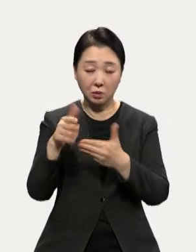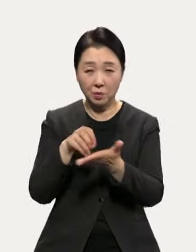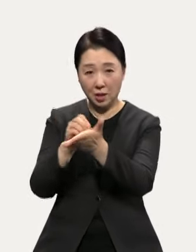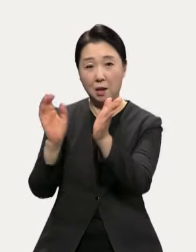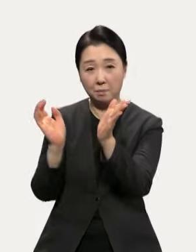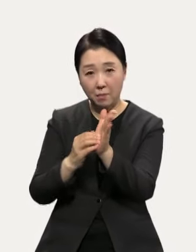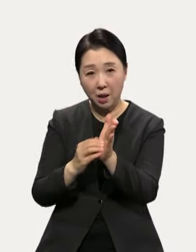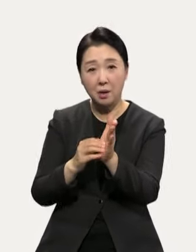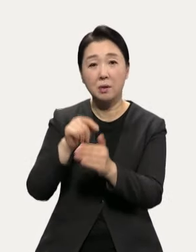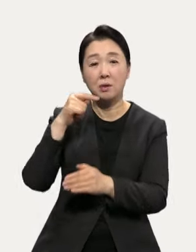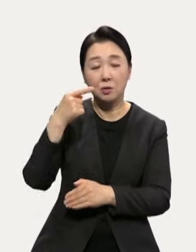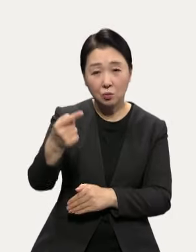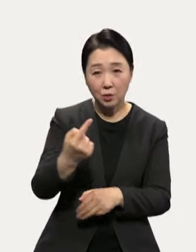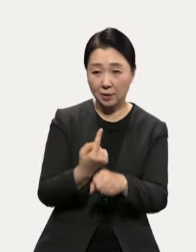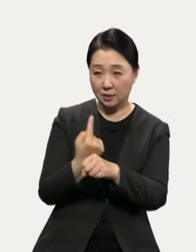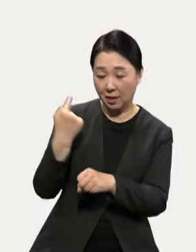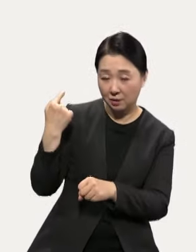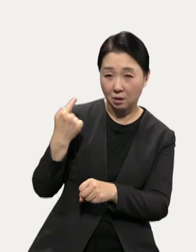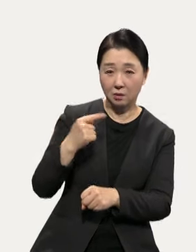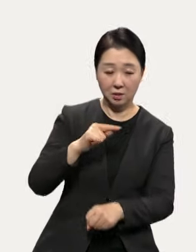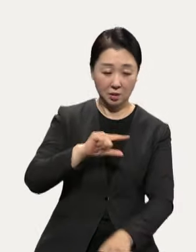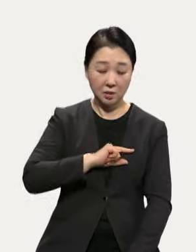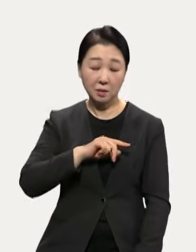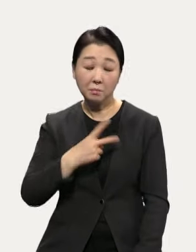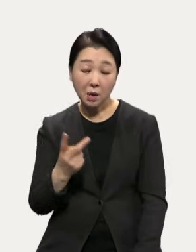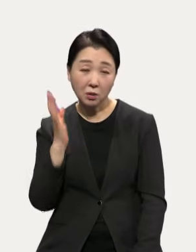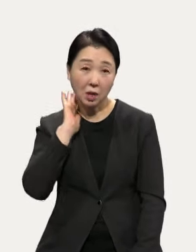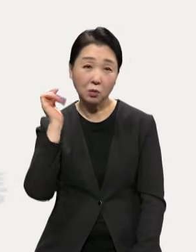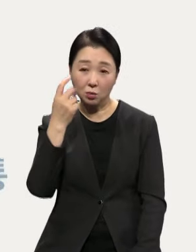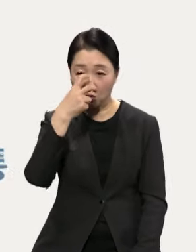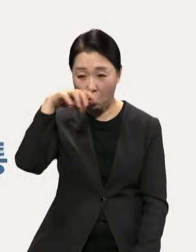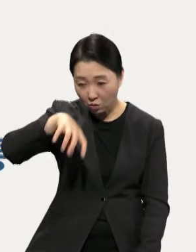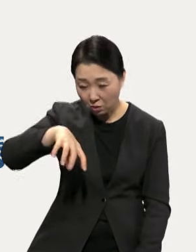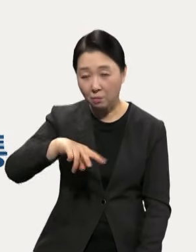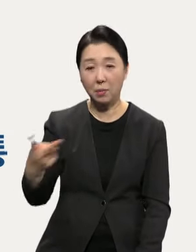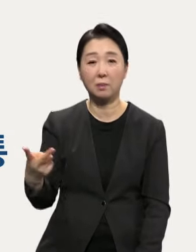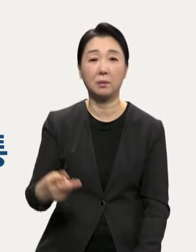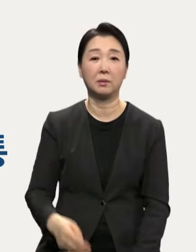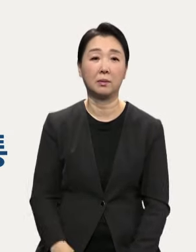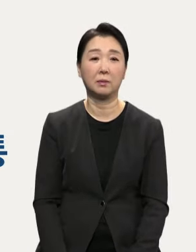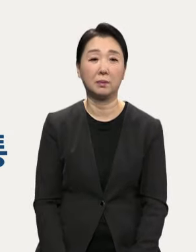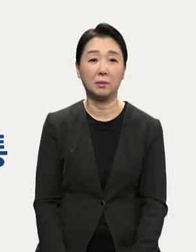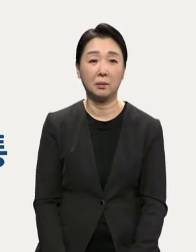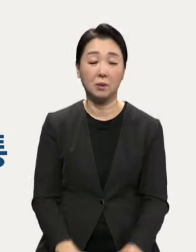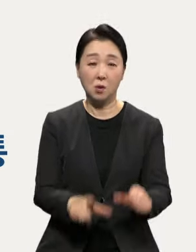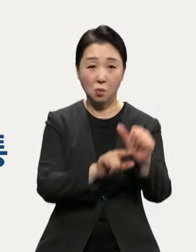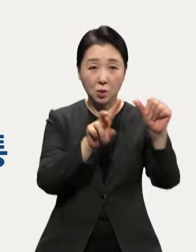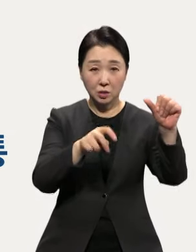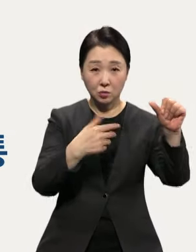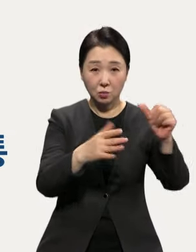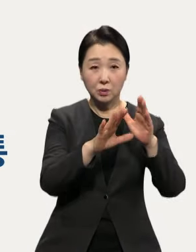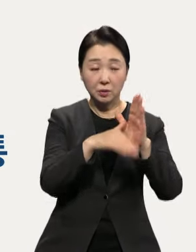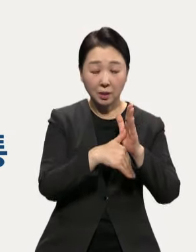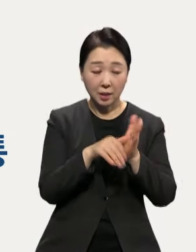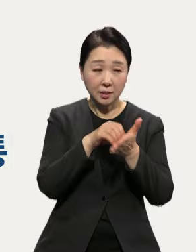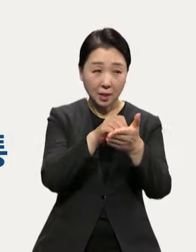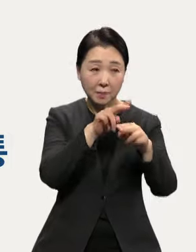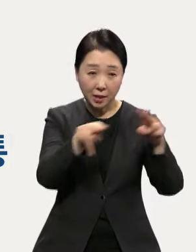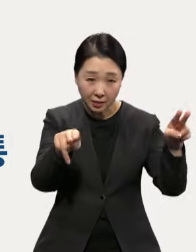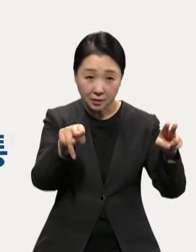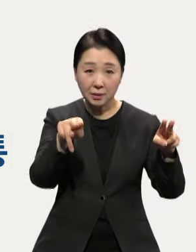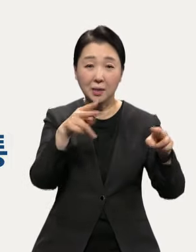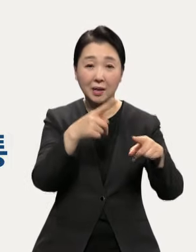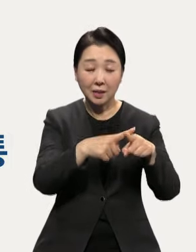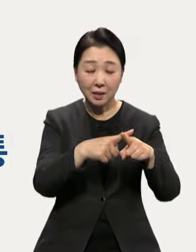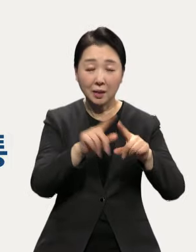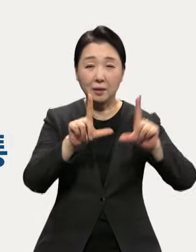가입됐고 지난해에는 명의를 대통령 경호처로 바꿨다고 답했습니다. 지난 5월 29일에는 가입을 해지했다가